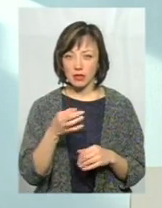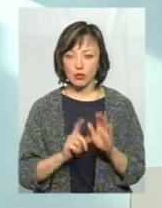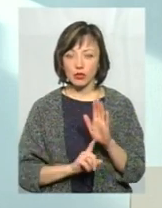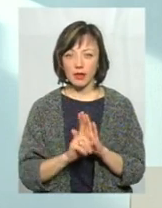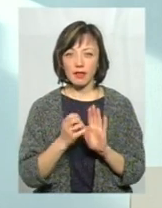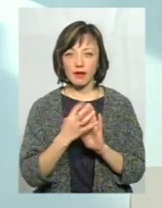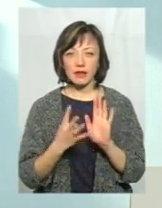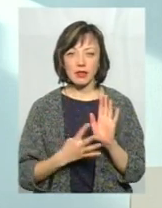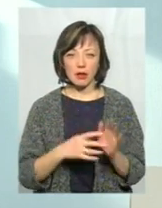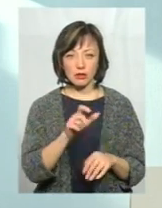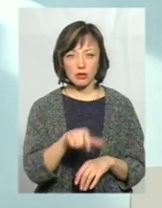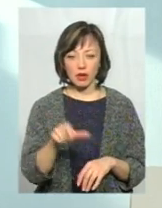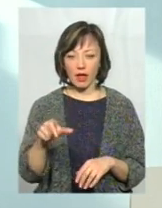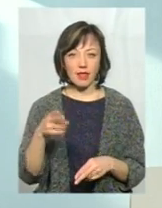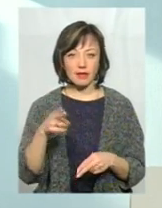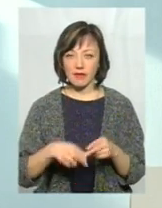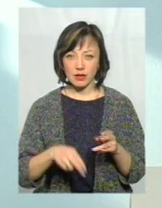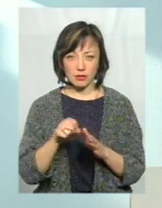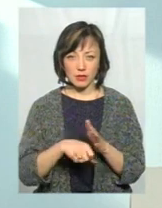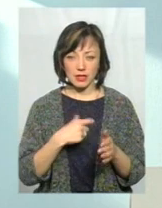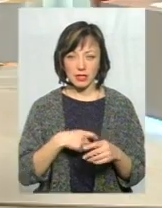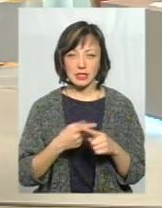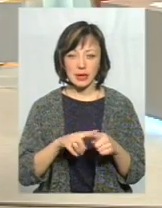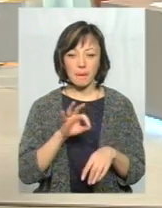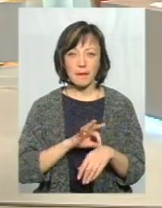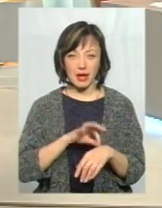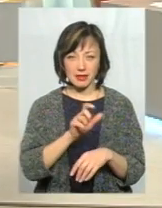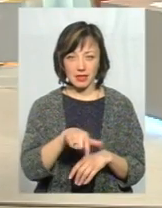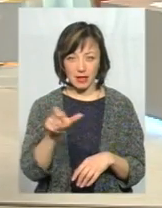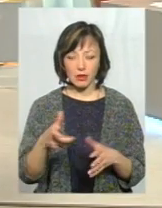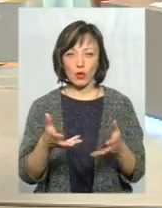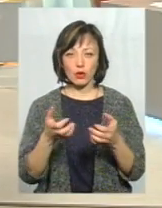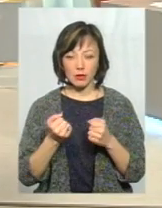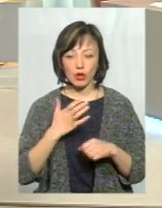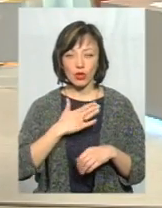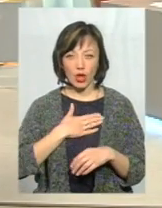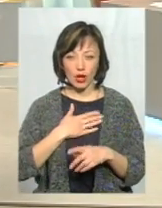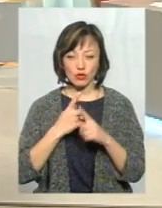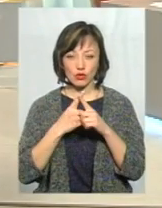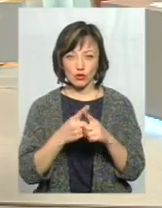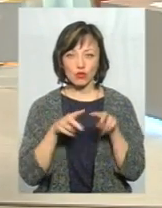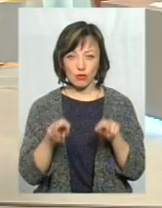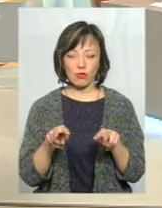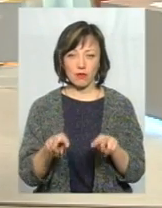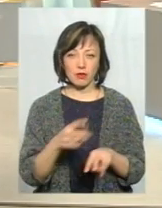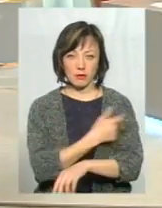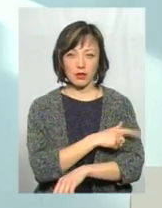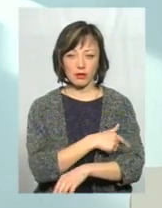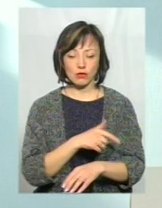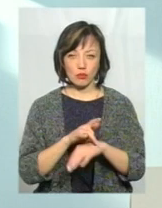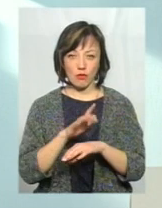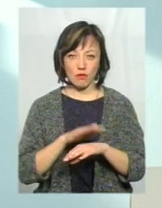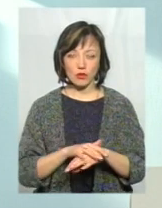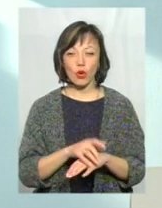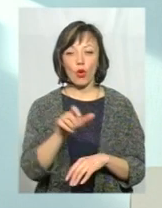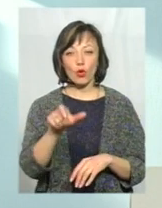початку, 19 незавершених суїцидів, ці пацієнти отримують наш супровід медичний повністю.